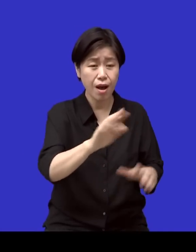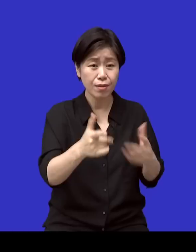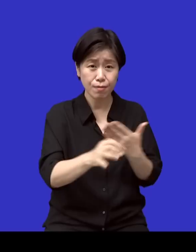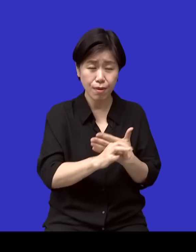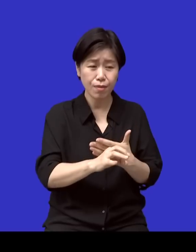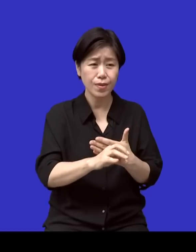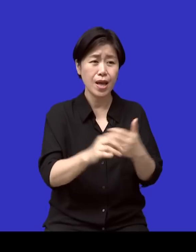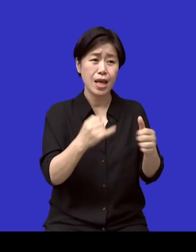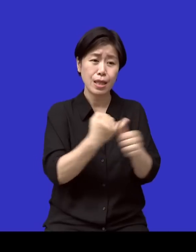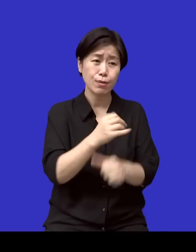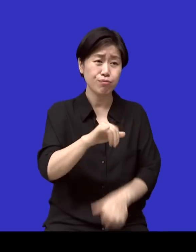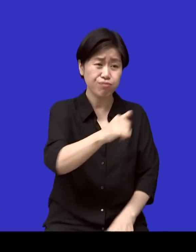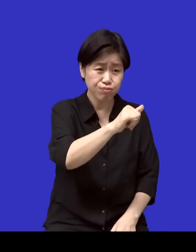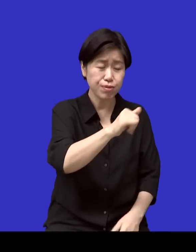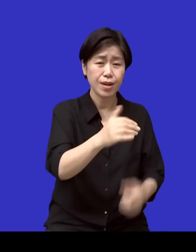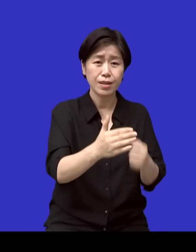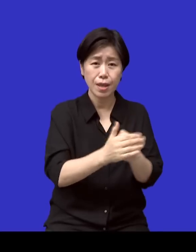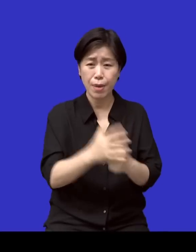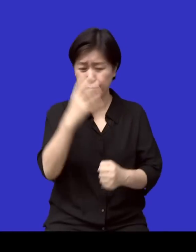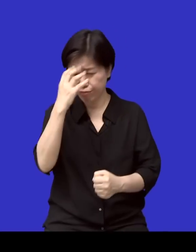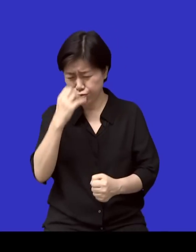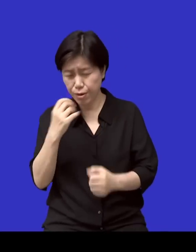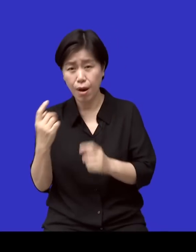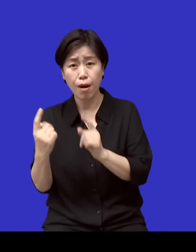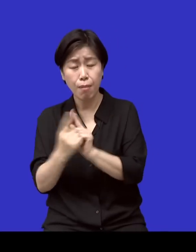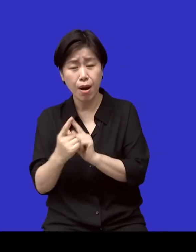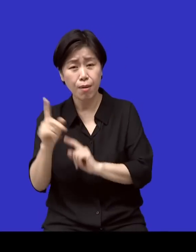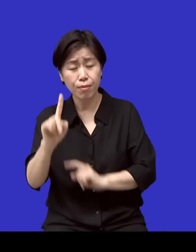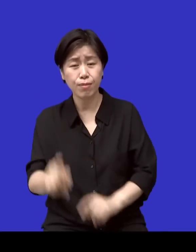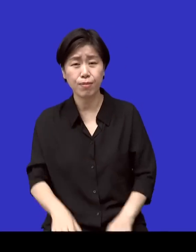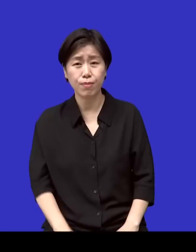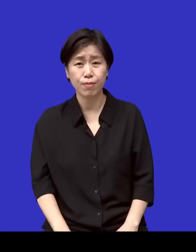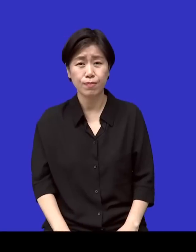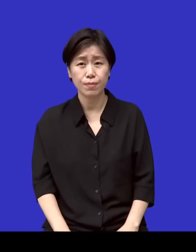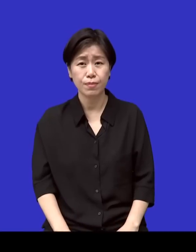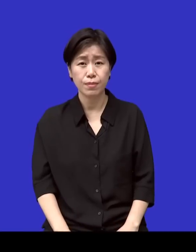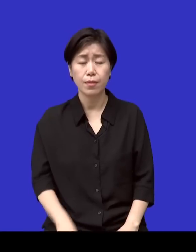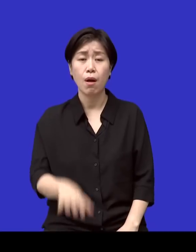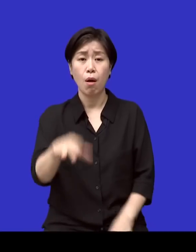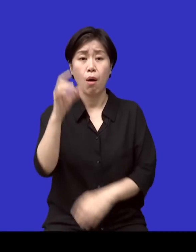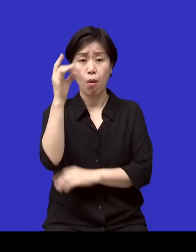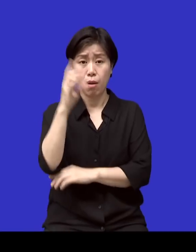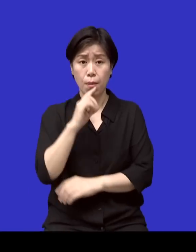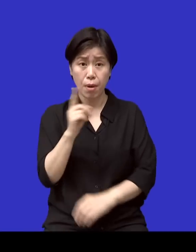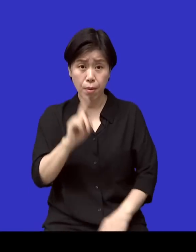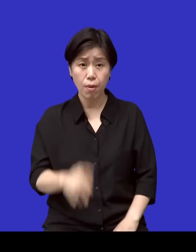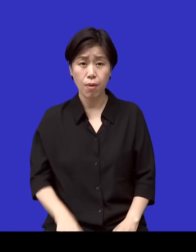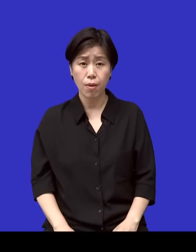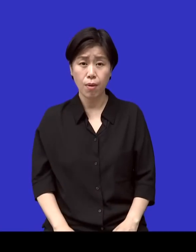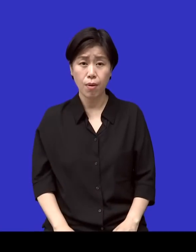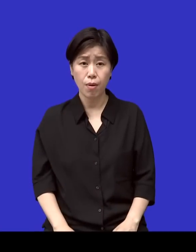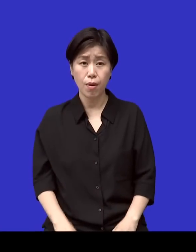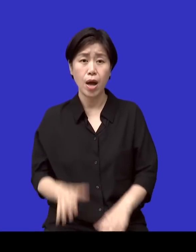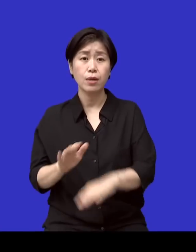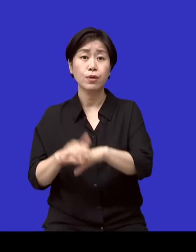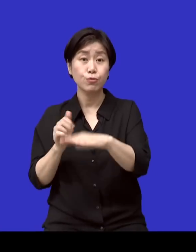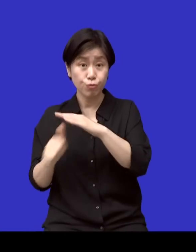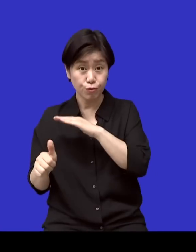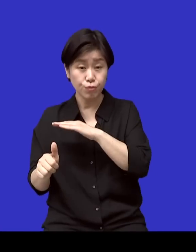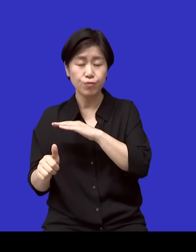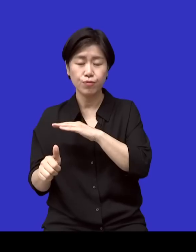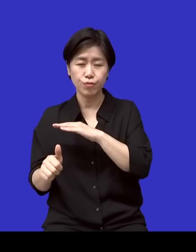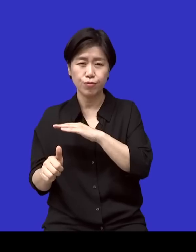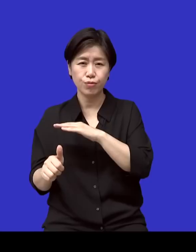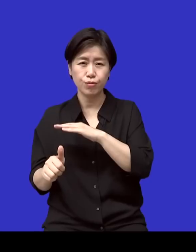에이. 남자친구가 놀러 다니니까 슬럼프가 오지. 그럴 수 원래 있죠. 그런 말 있어요. 운동선수가 애인 생기면 성적이 안 나온다 이런 말 있어요. 근데 이제